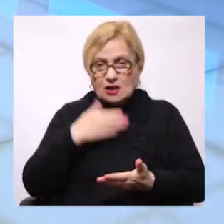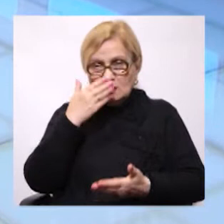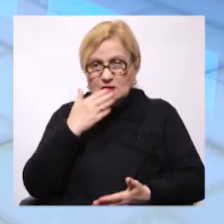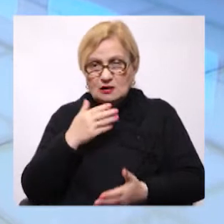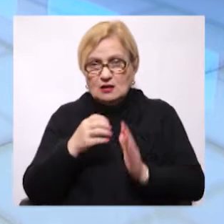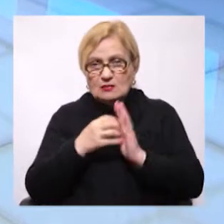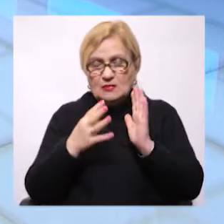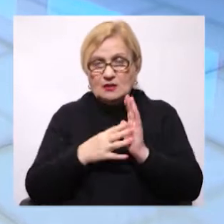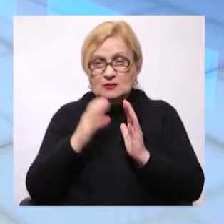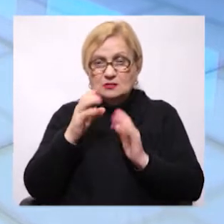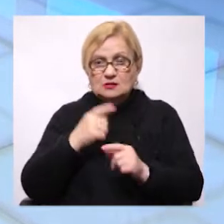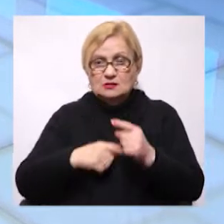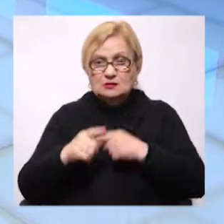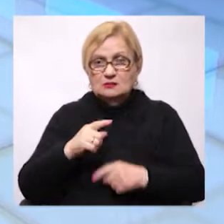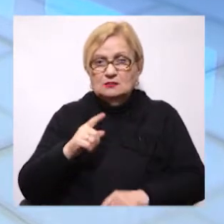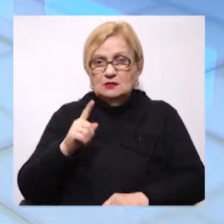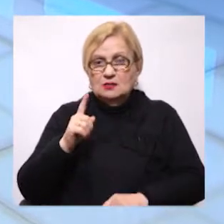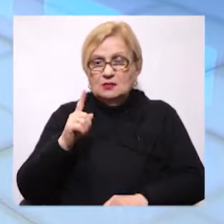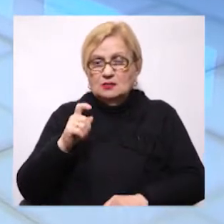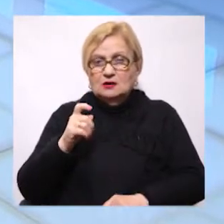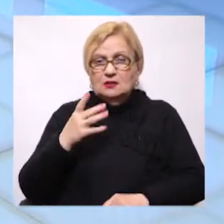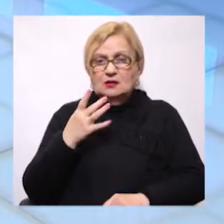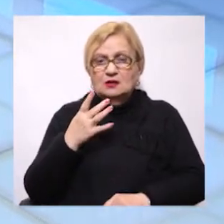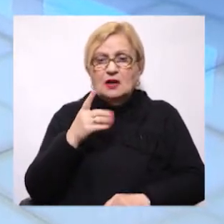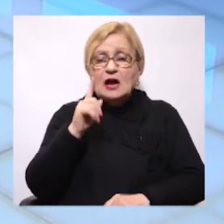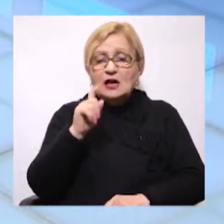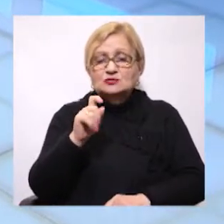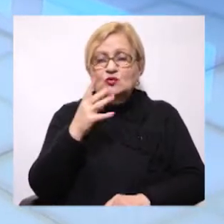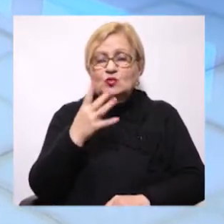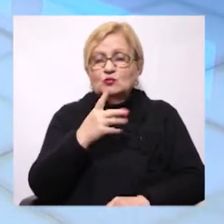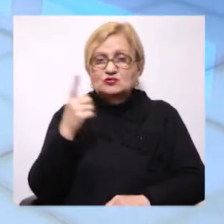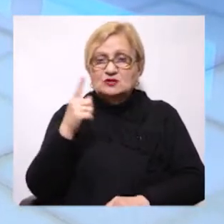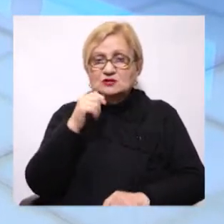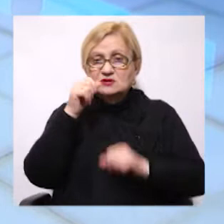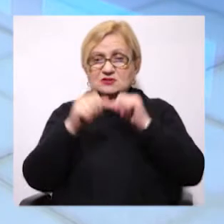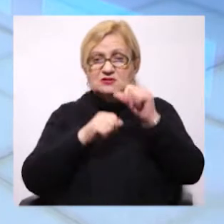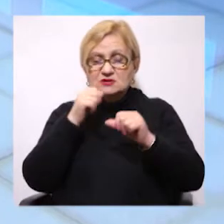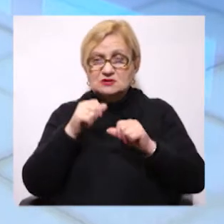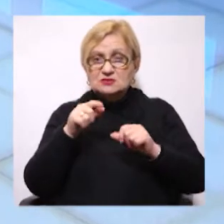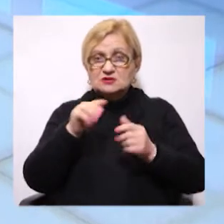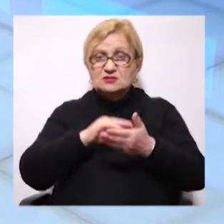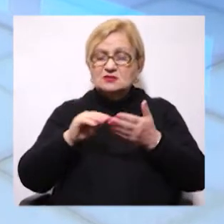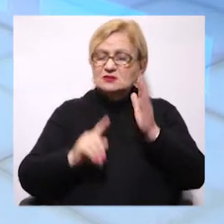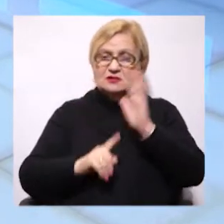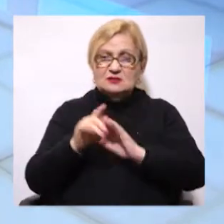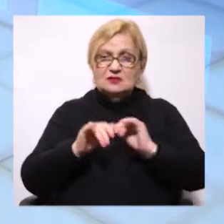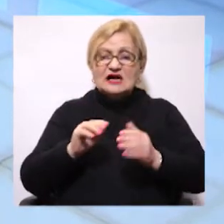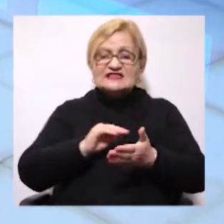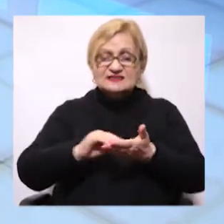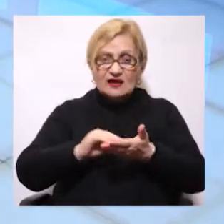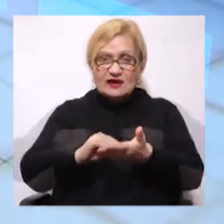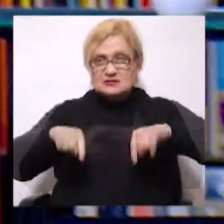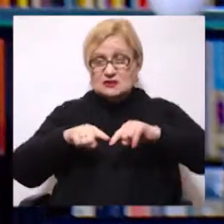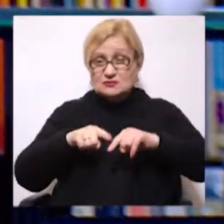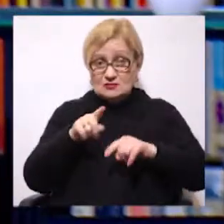მე-19 საუკუნეში, 151 წლის წინ, საქართველოში დაარსდა წერა-კითხვის გამავრცელებელი საზოგადოება. დააკვირდა